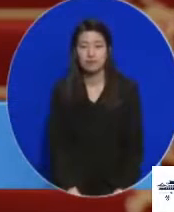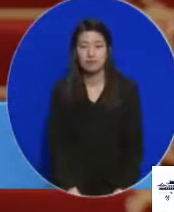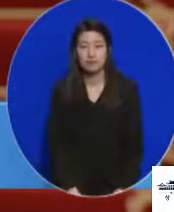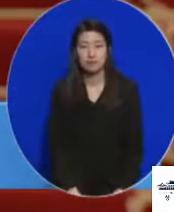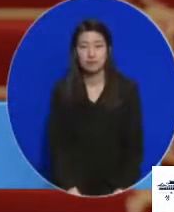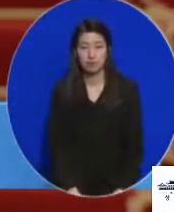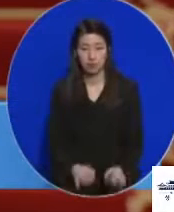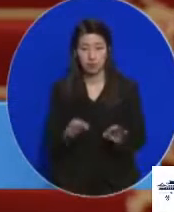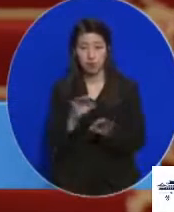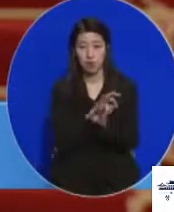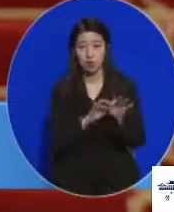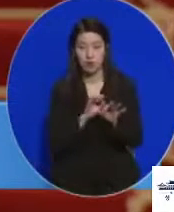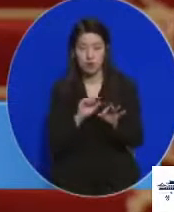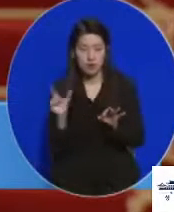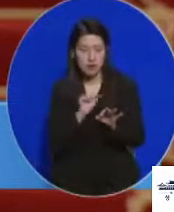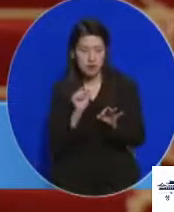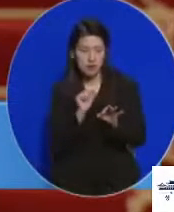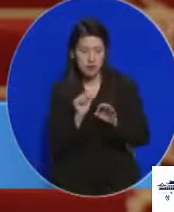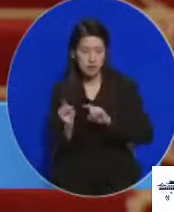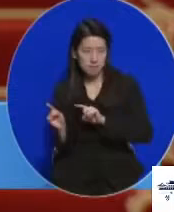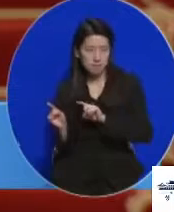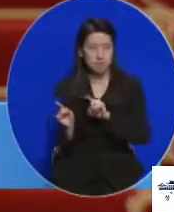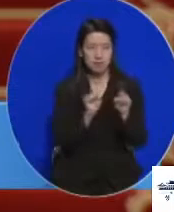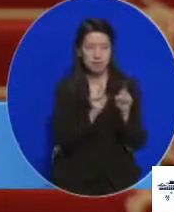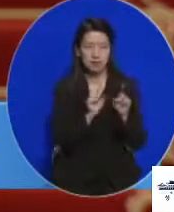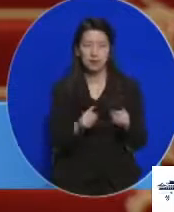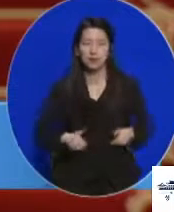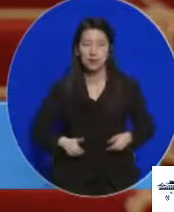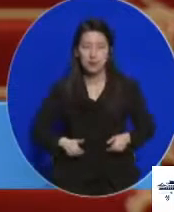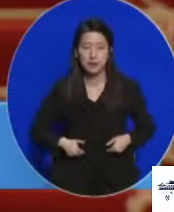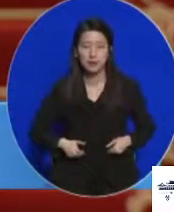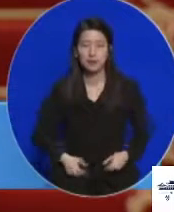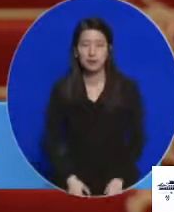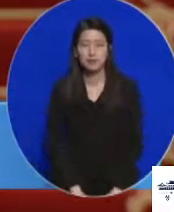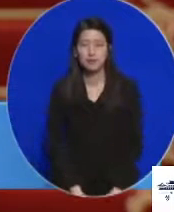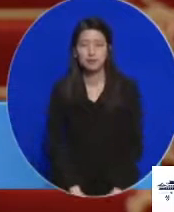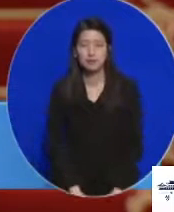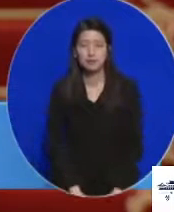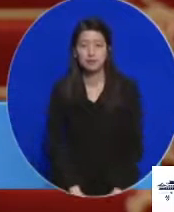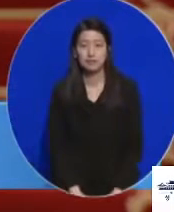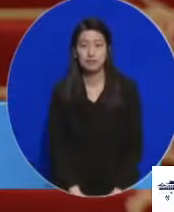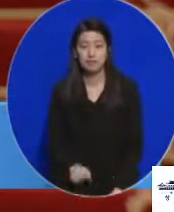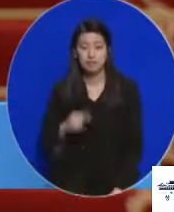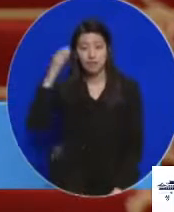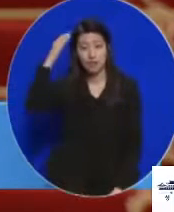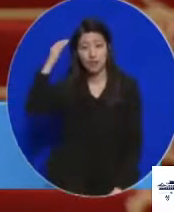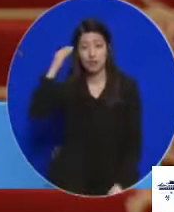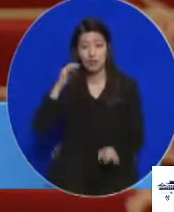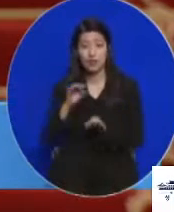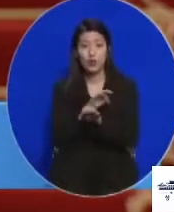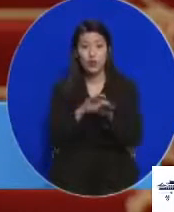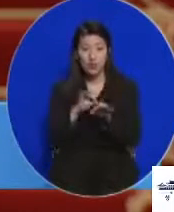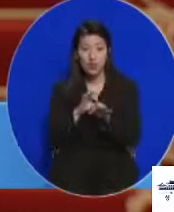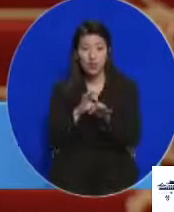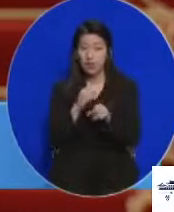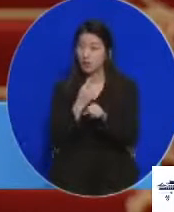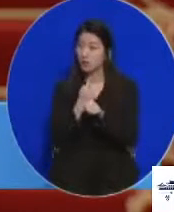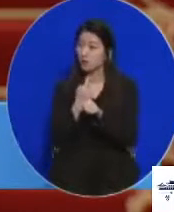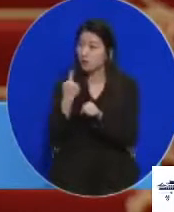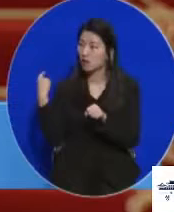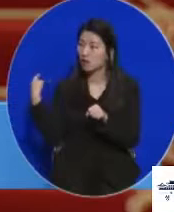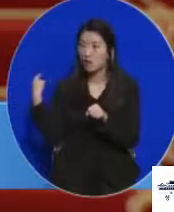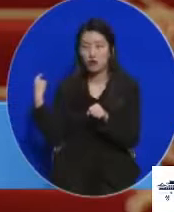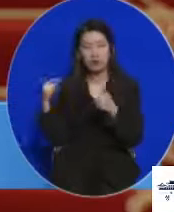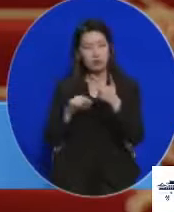빠르고 강한 회복을 이룰 것입니다 이미 우리 경제는 지난해 3분기부터 플러스